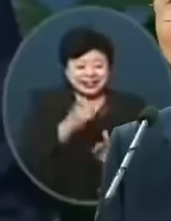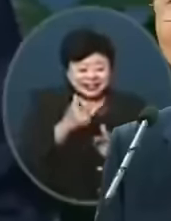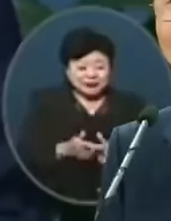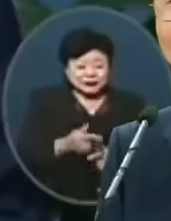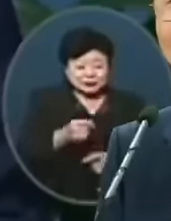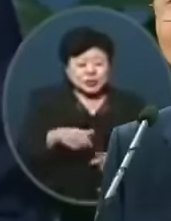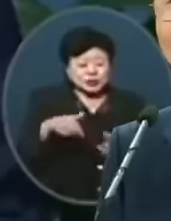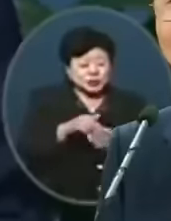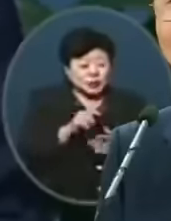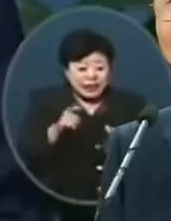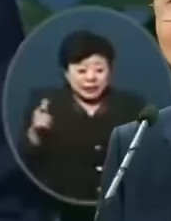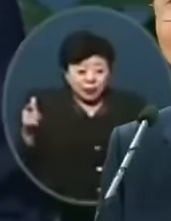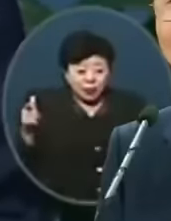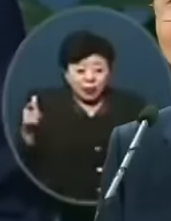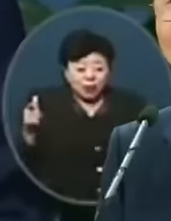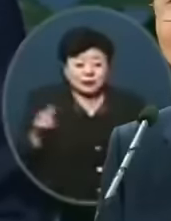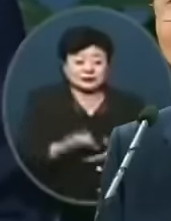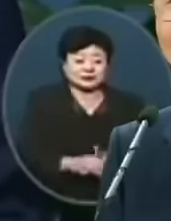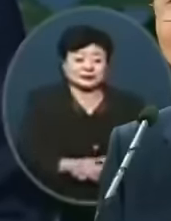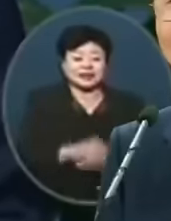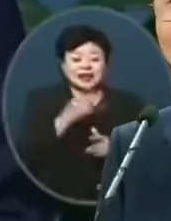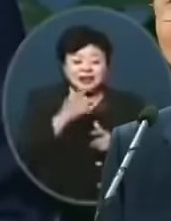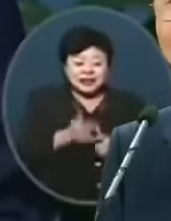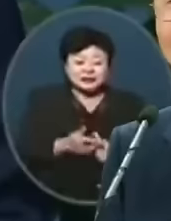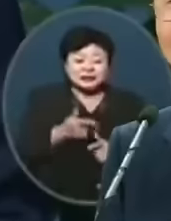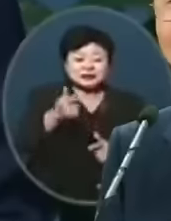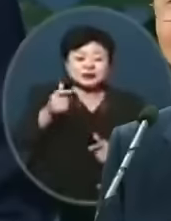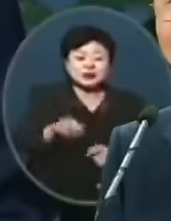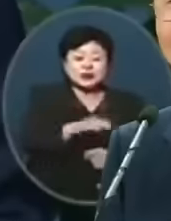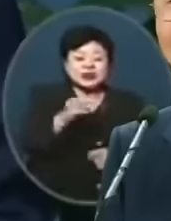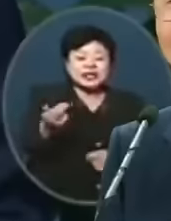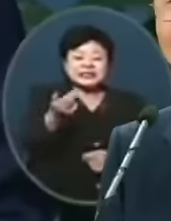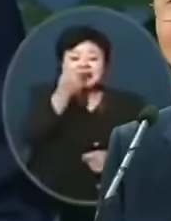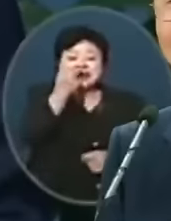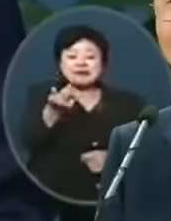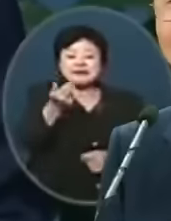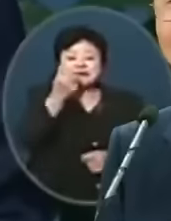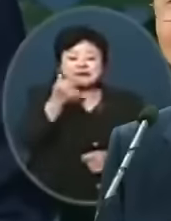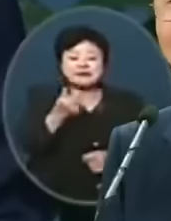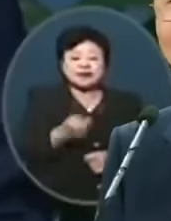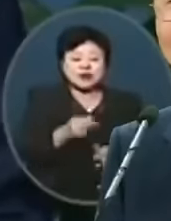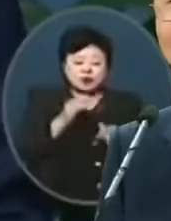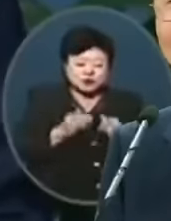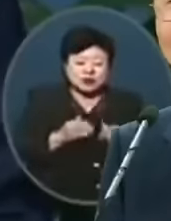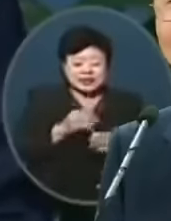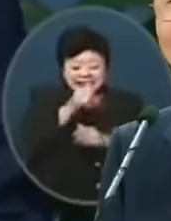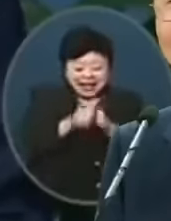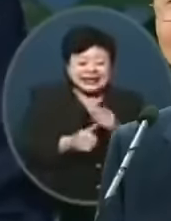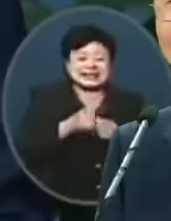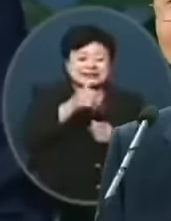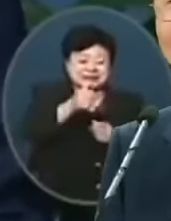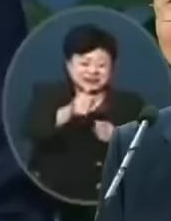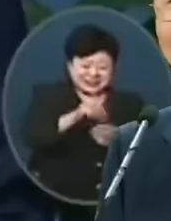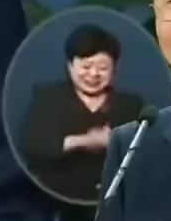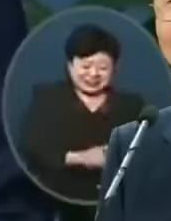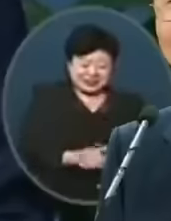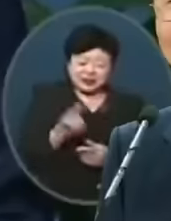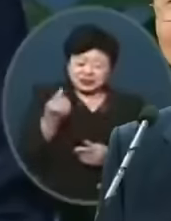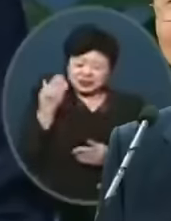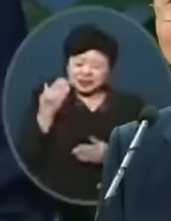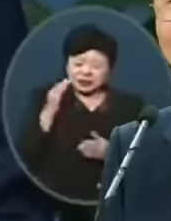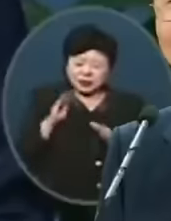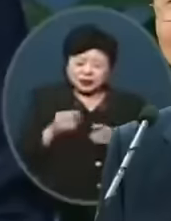예수님은 종교가 아닙니다. 예수님은 우리의 생명을 구하는 하나님이신 것입니다. 어제나